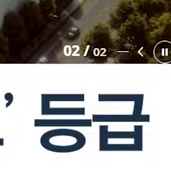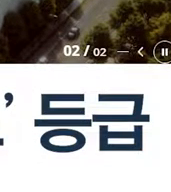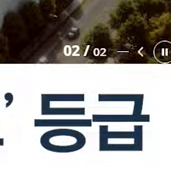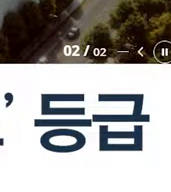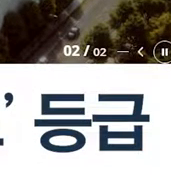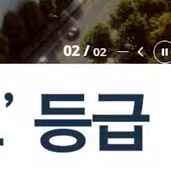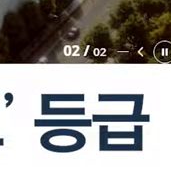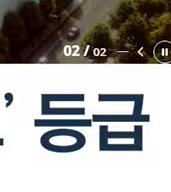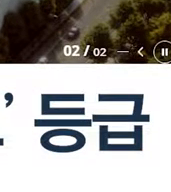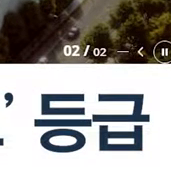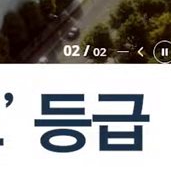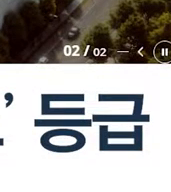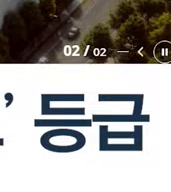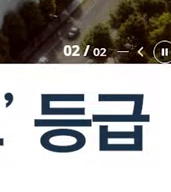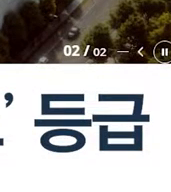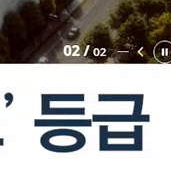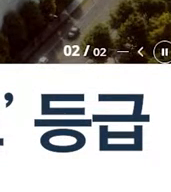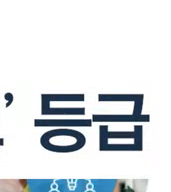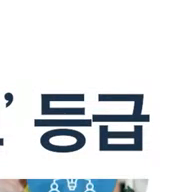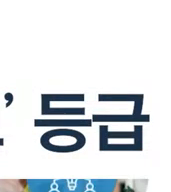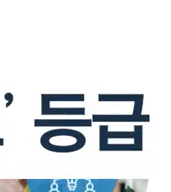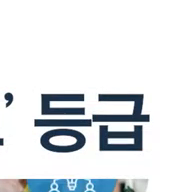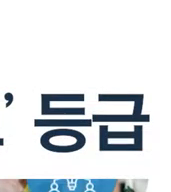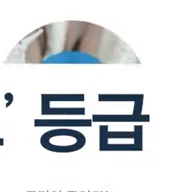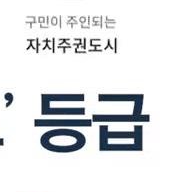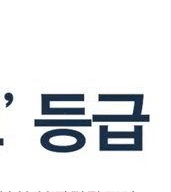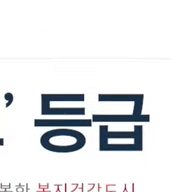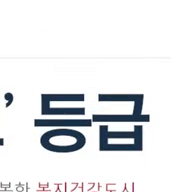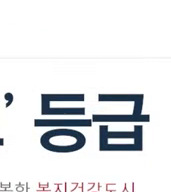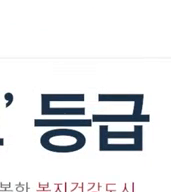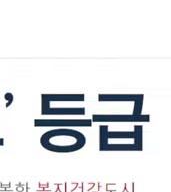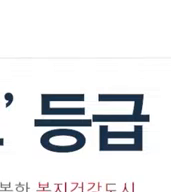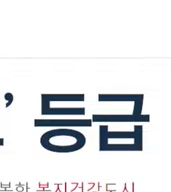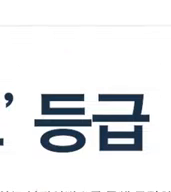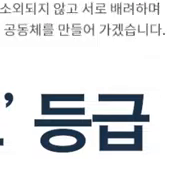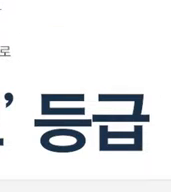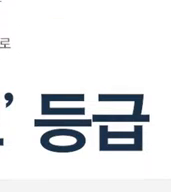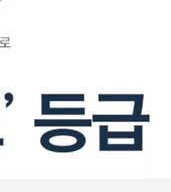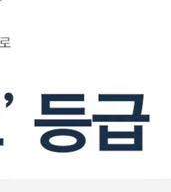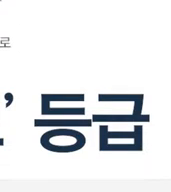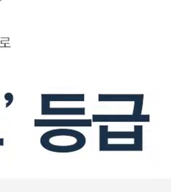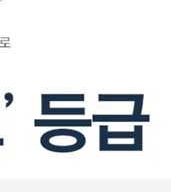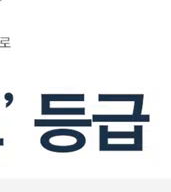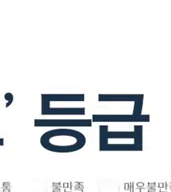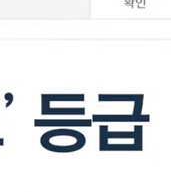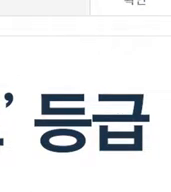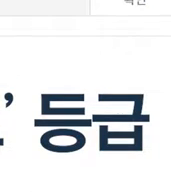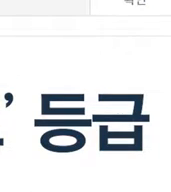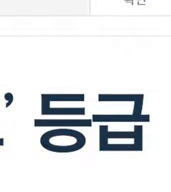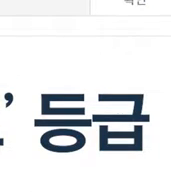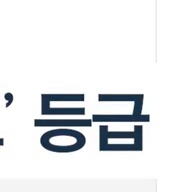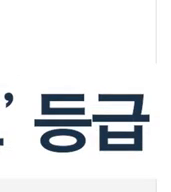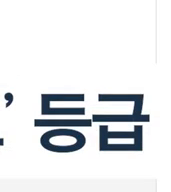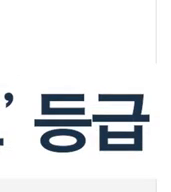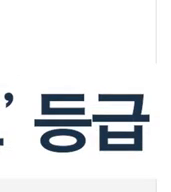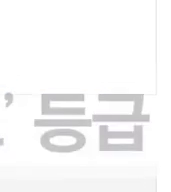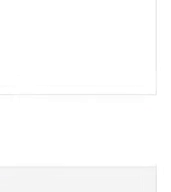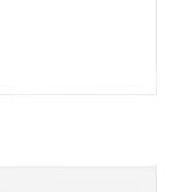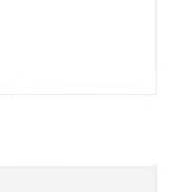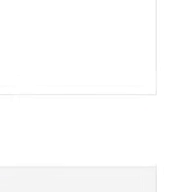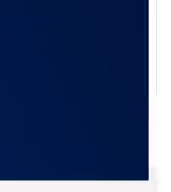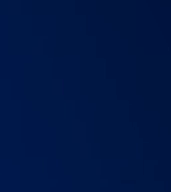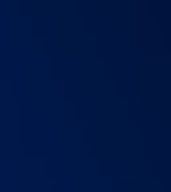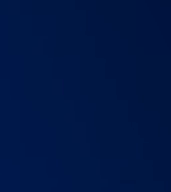감성과 민선 제 기초단체장 공약이행 및 정보공개 평가 에서 11년 연속으로 최고 등급인 sa 등급을 받았습니다